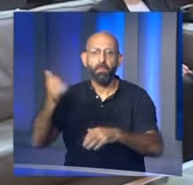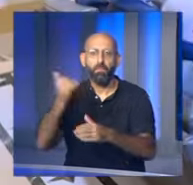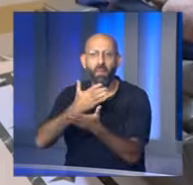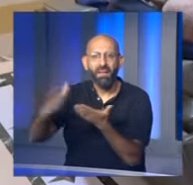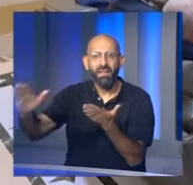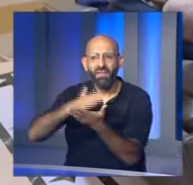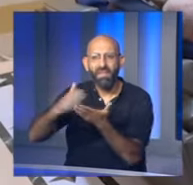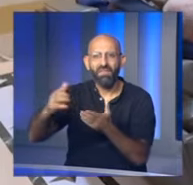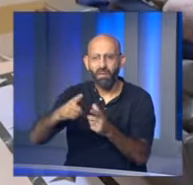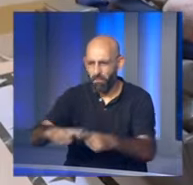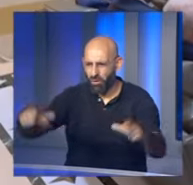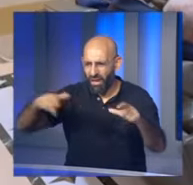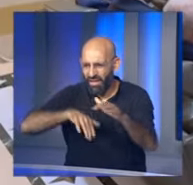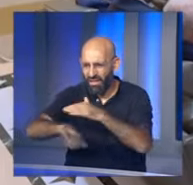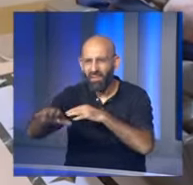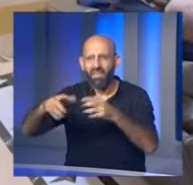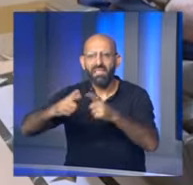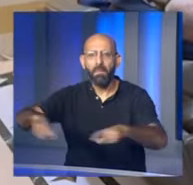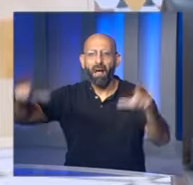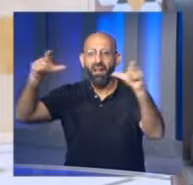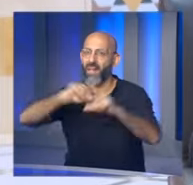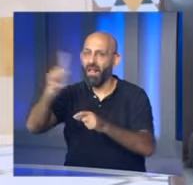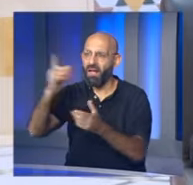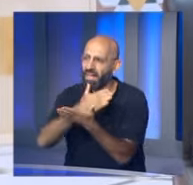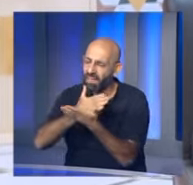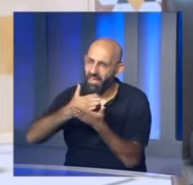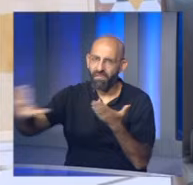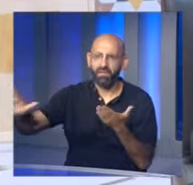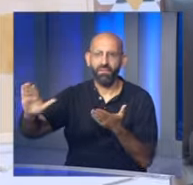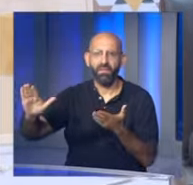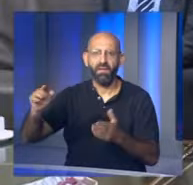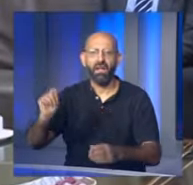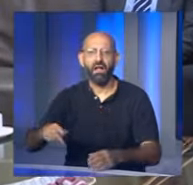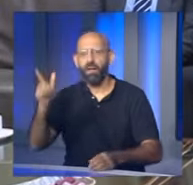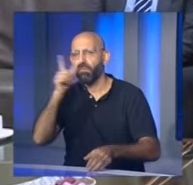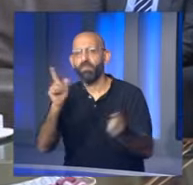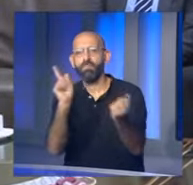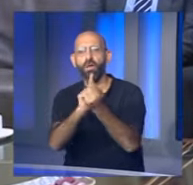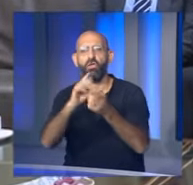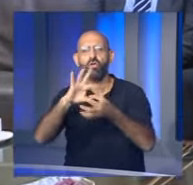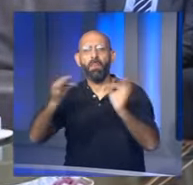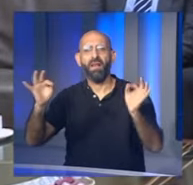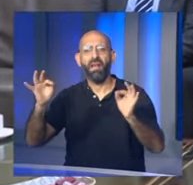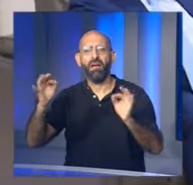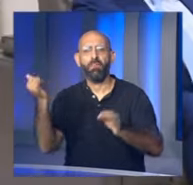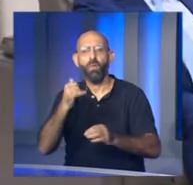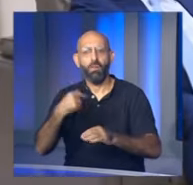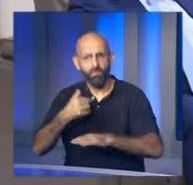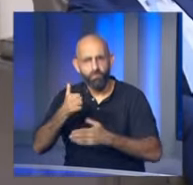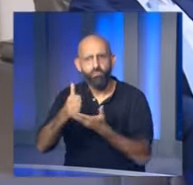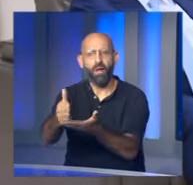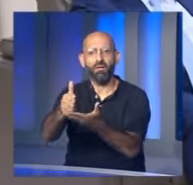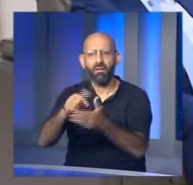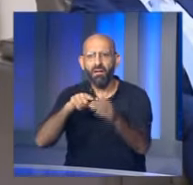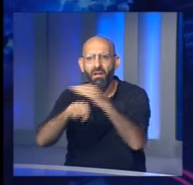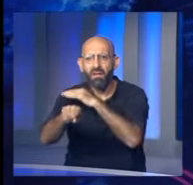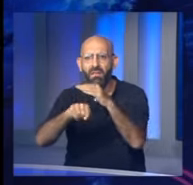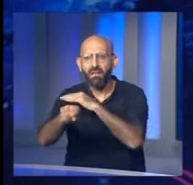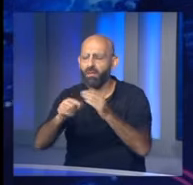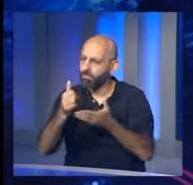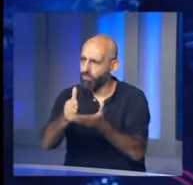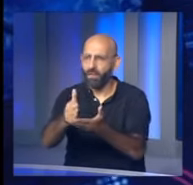الخير ووافد من جمعيه اراده اطلعه على نشاطات الجمعيه وما تقوم به من اعمال لمساعده النازحين في هذه